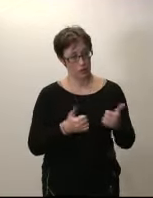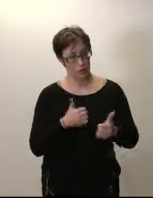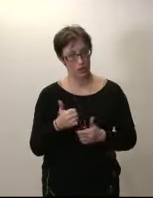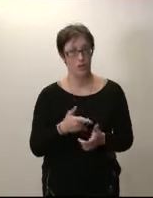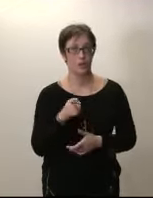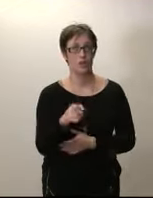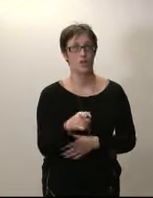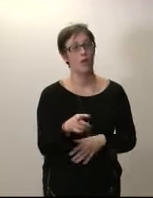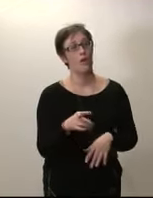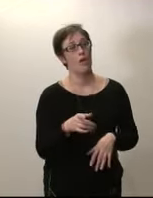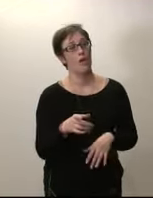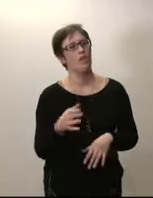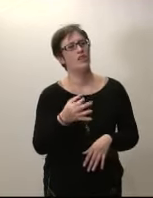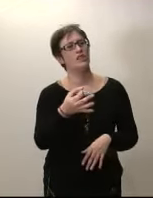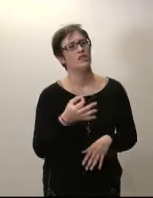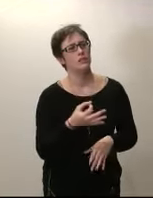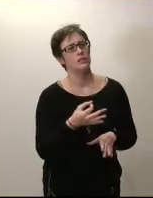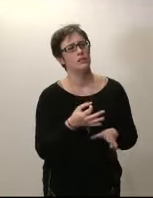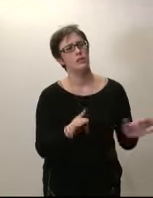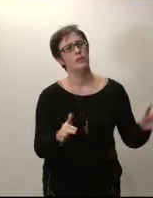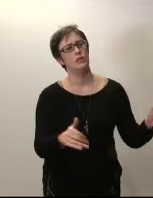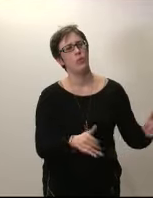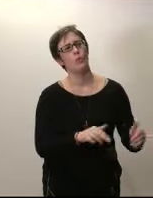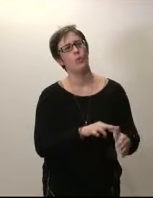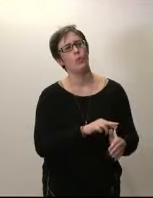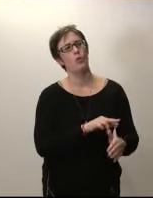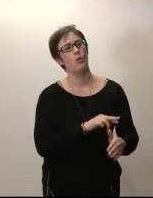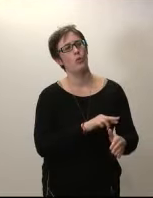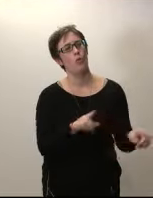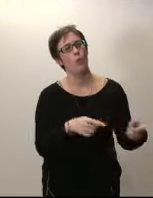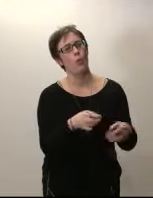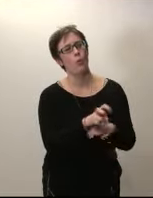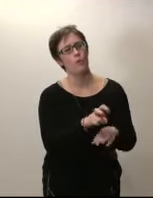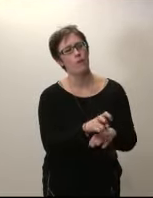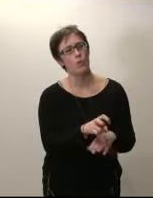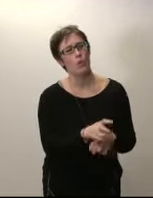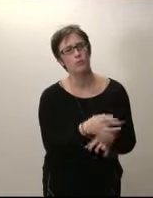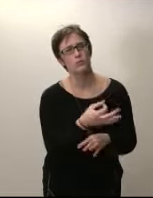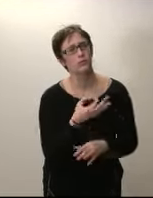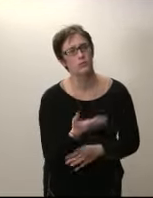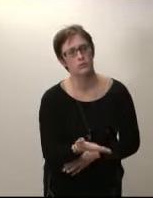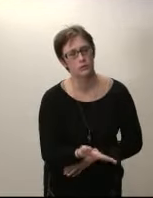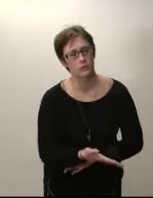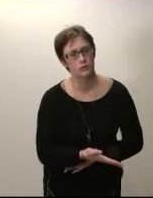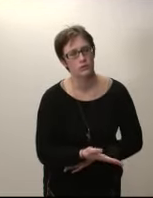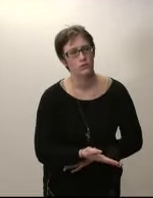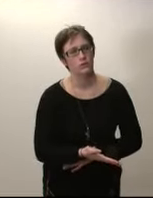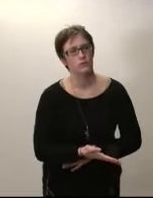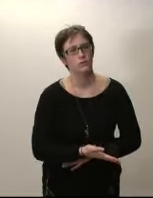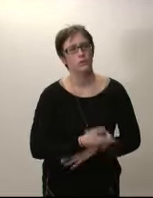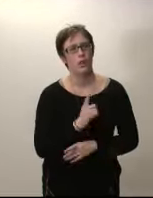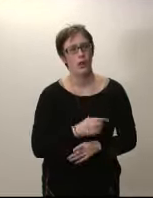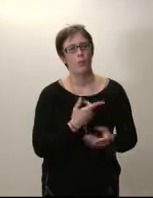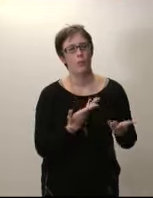Là, je dois dire que du fait de l'annualisation, ça aurait permis donc une augmentation des